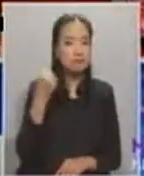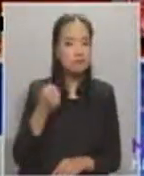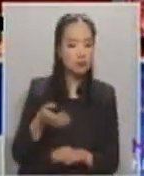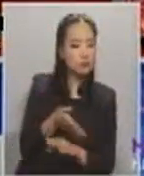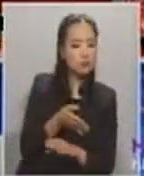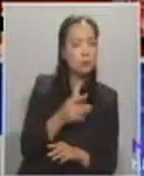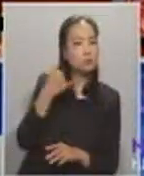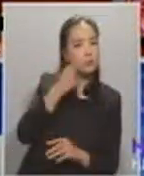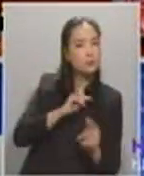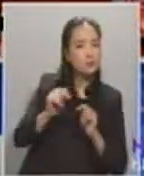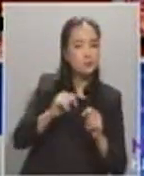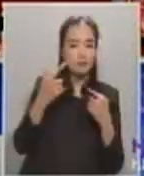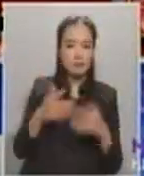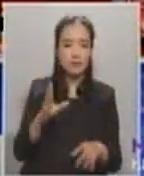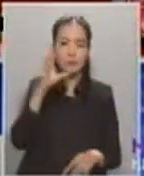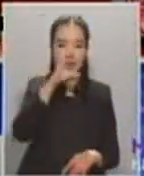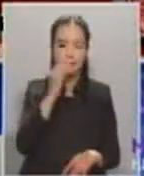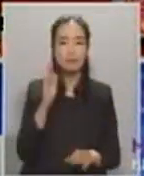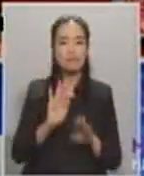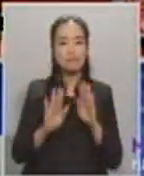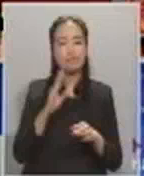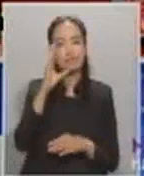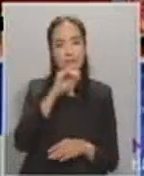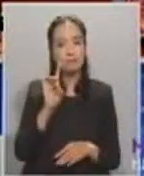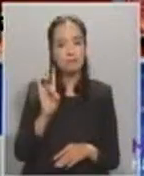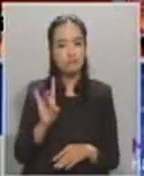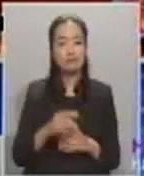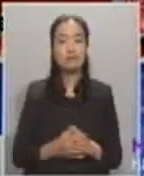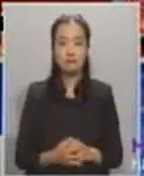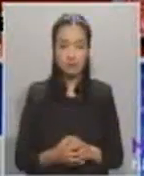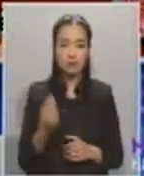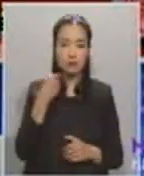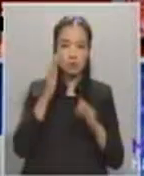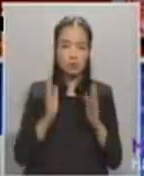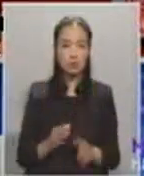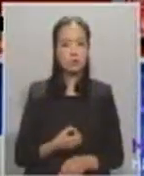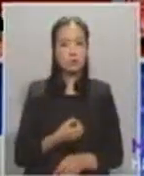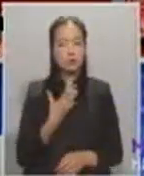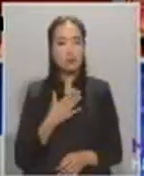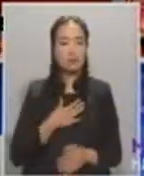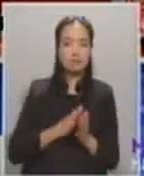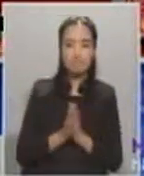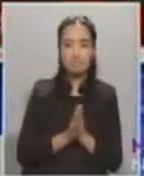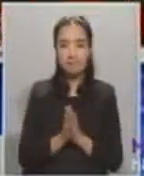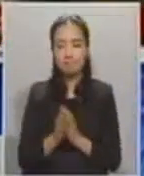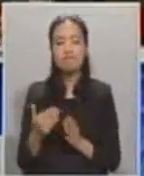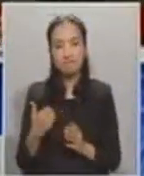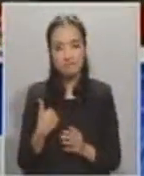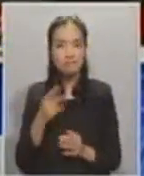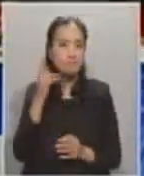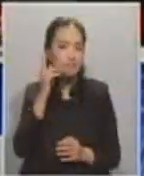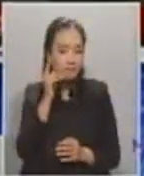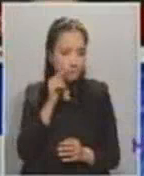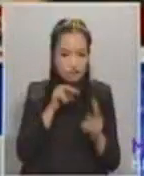เนี่ยนะฮะก็มีการมีสถานการณ์ที่ทำให้ทุกคนตื่นตัวเช็คข่า